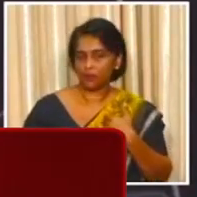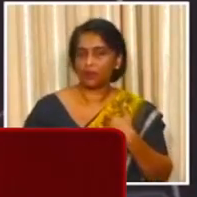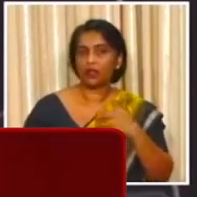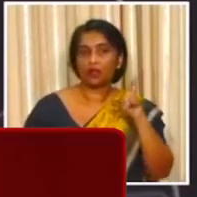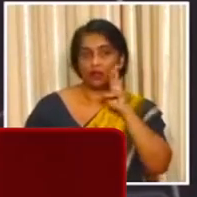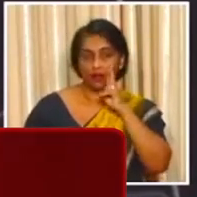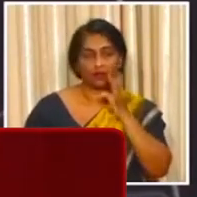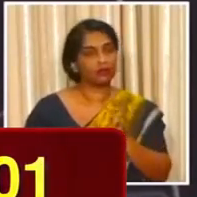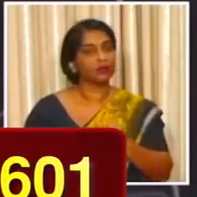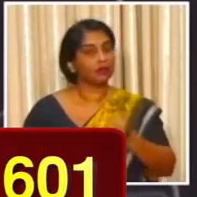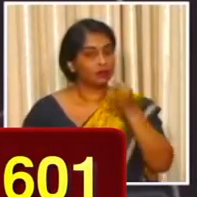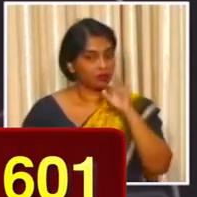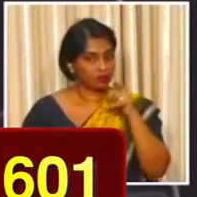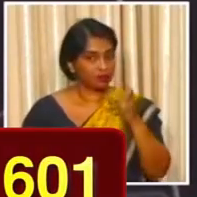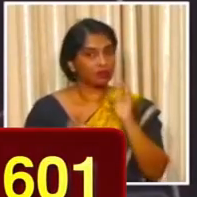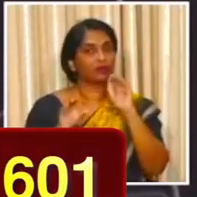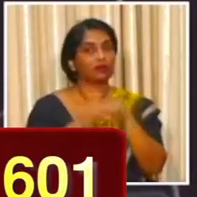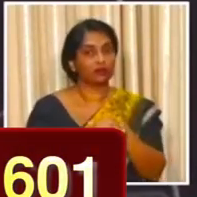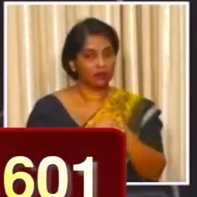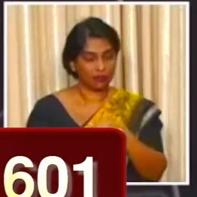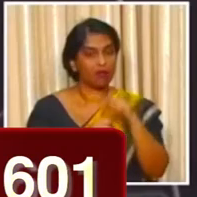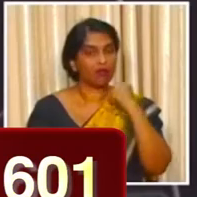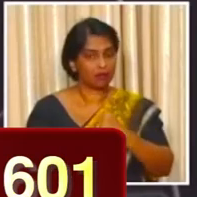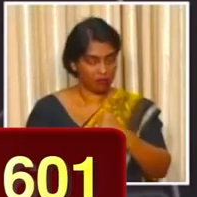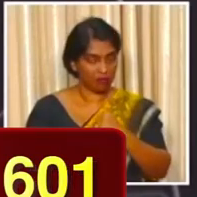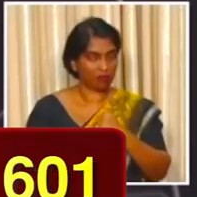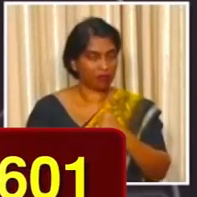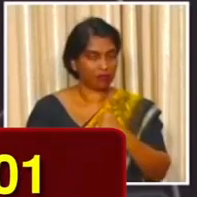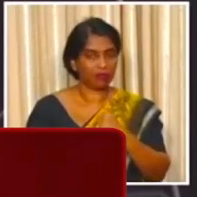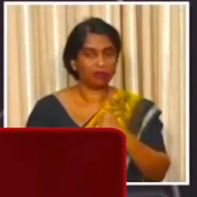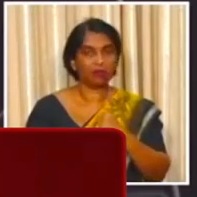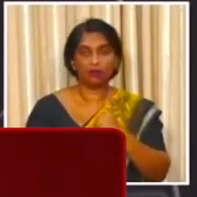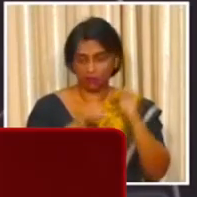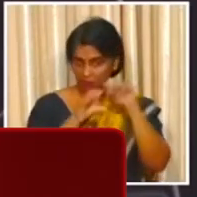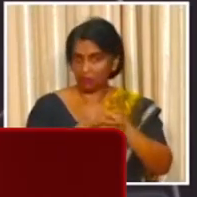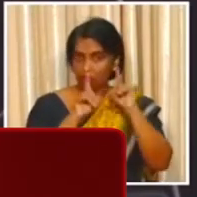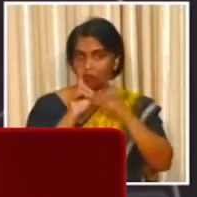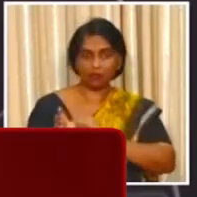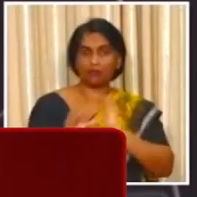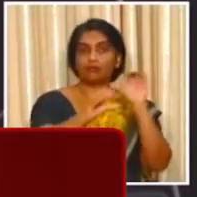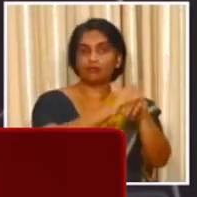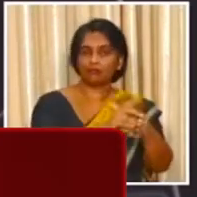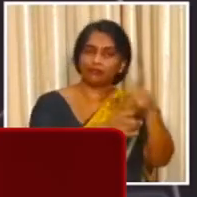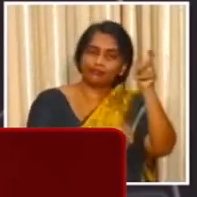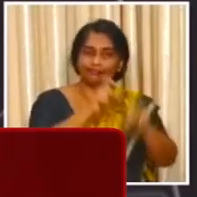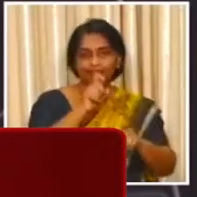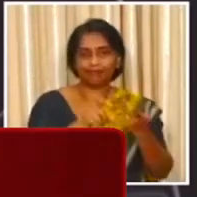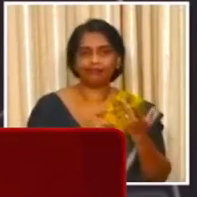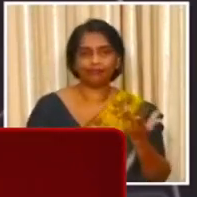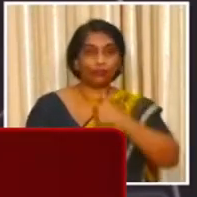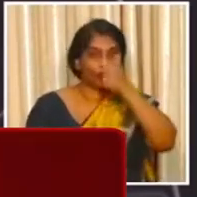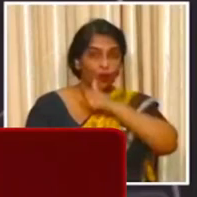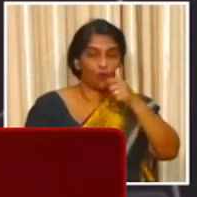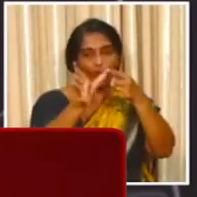රනිල් වික්‍රමසිංහ ජනාධිපතිතුමා නියෝජනය කරන මේ ආණ්ඩුවේ නියෝජනය කරන මෙහෙන් පැනලා ගිහිල්ලා හිටපු කවුරු හරි අපි කොහොමද මේ